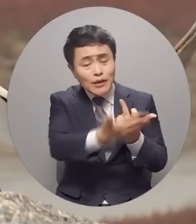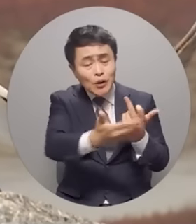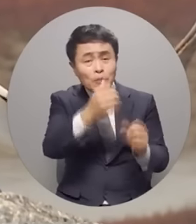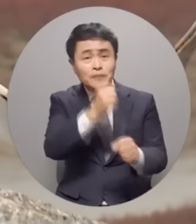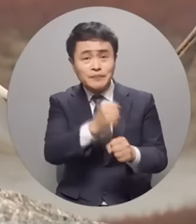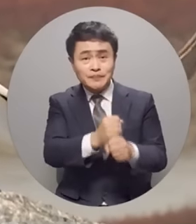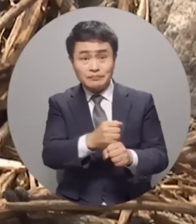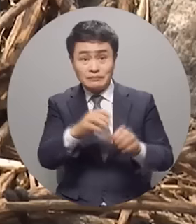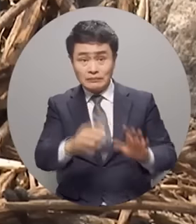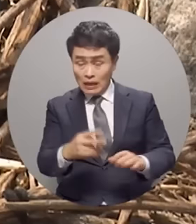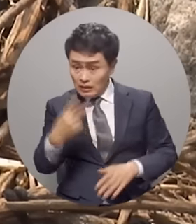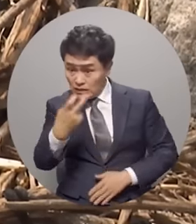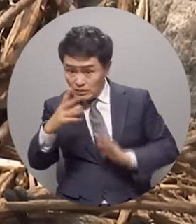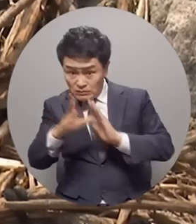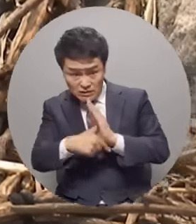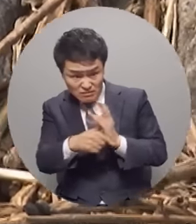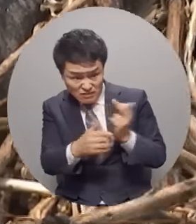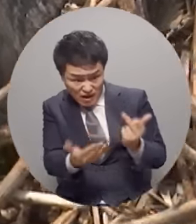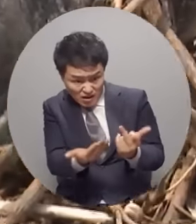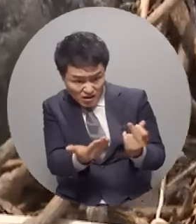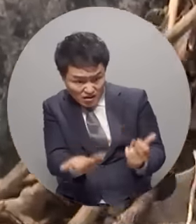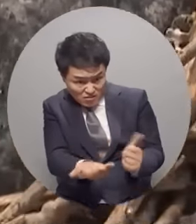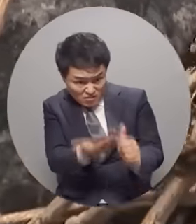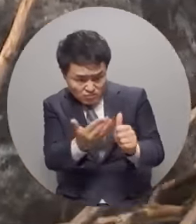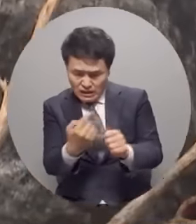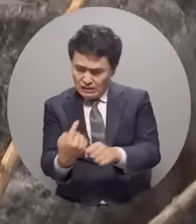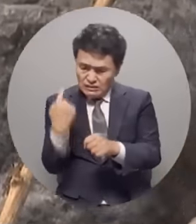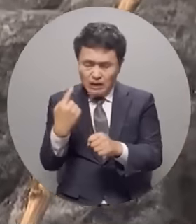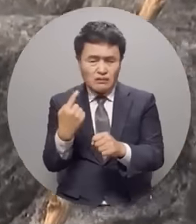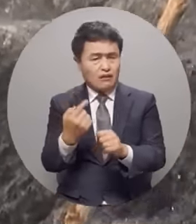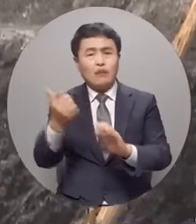확인되며 기대감을 키웠지만 작년에는 번식에 실패했습니다.